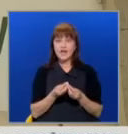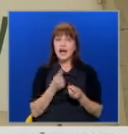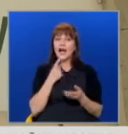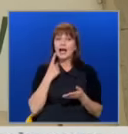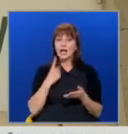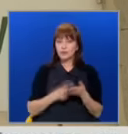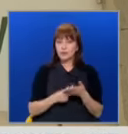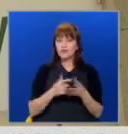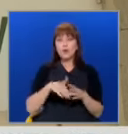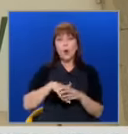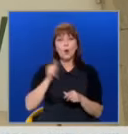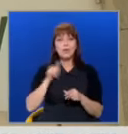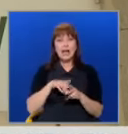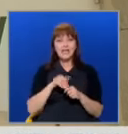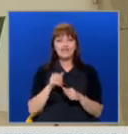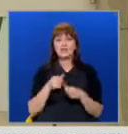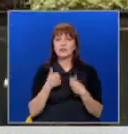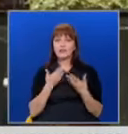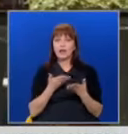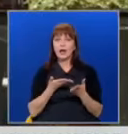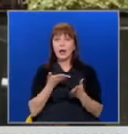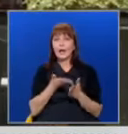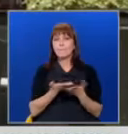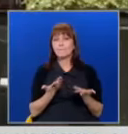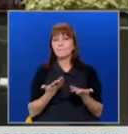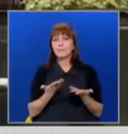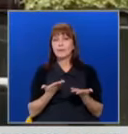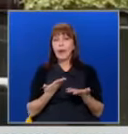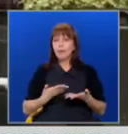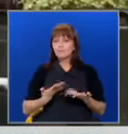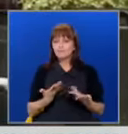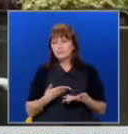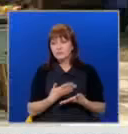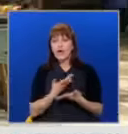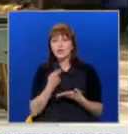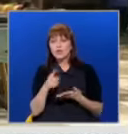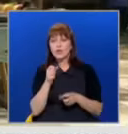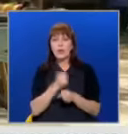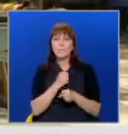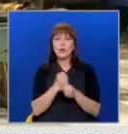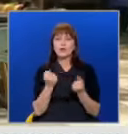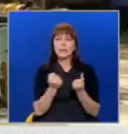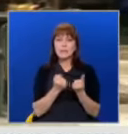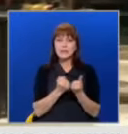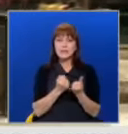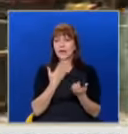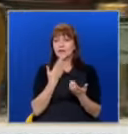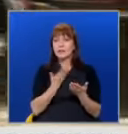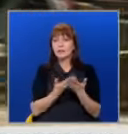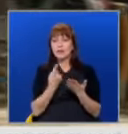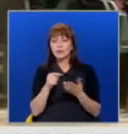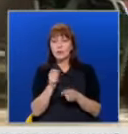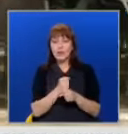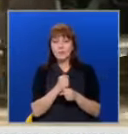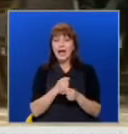категорично отказват да бъдат насочвани към подходящи свободни работни места и изобщо да им бъде предлагана каквато и да е работа. А